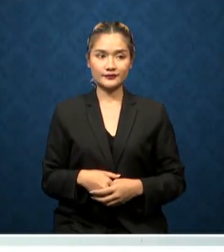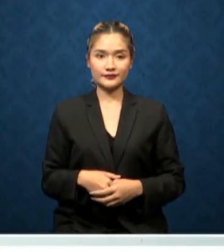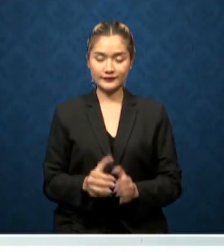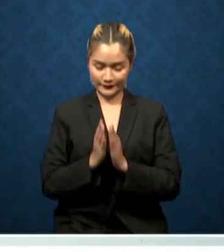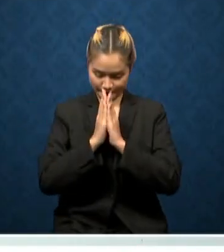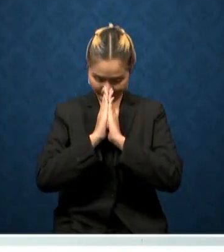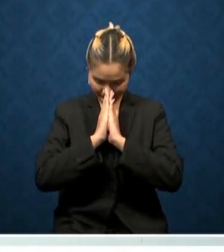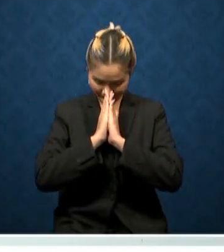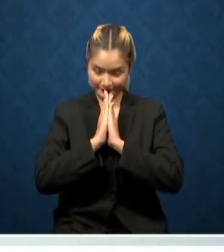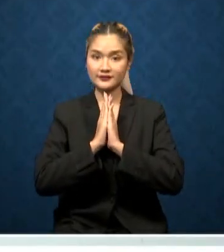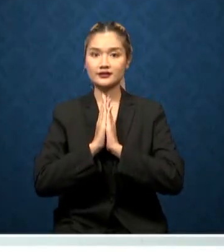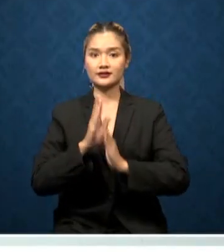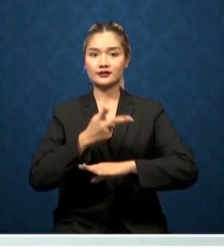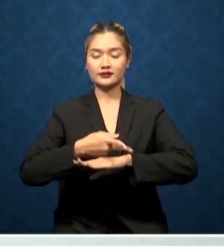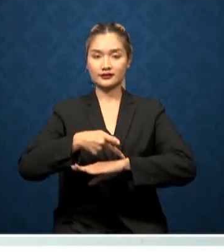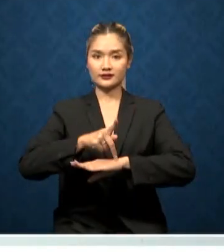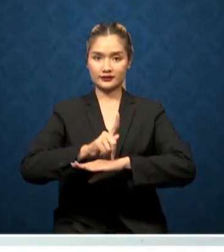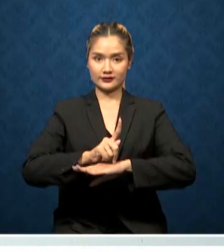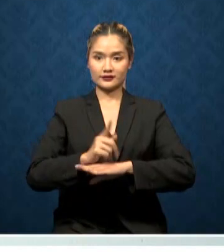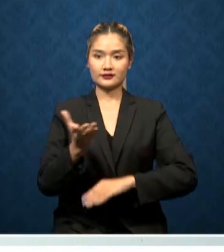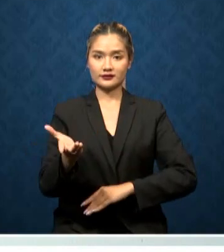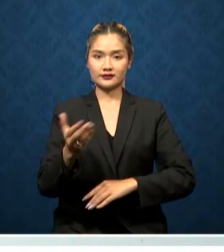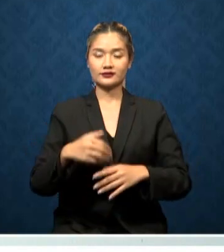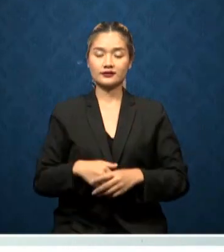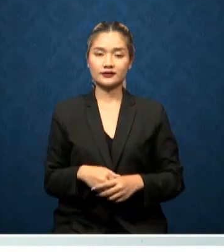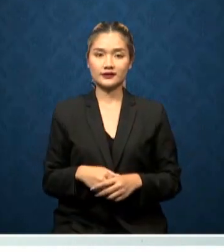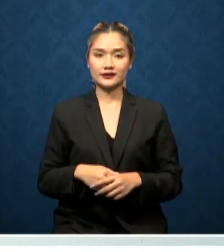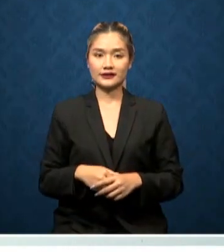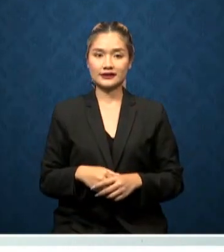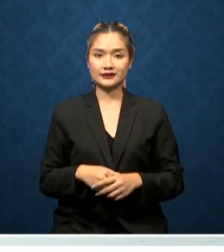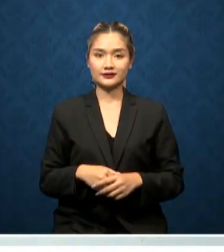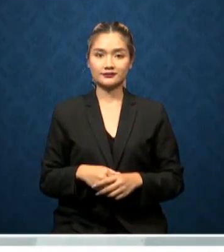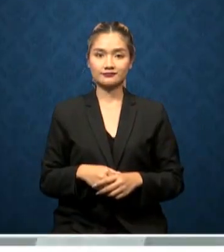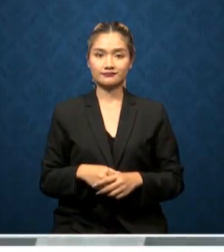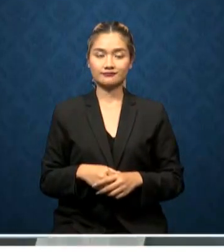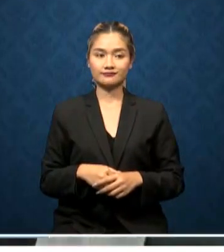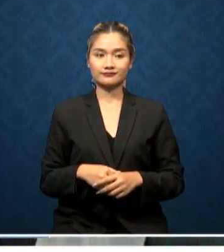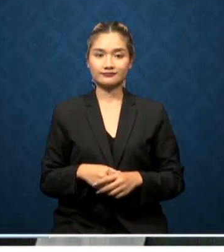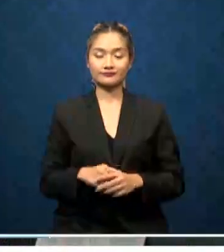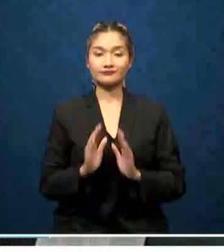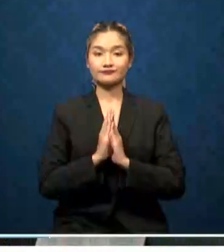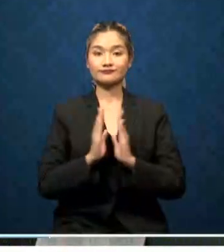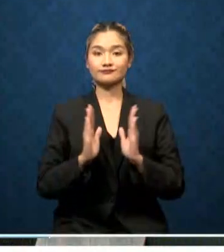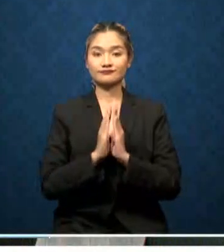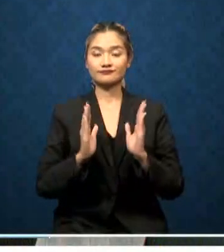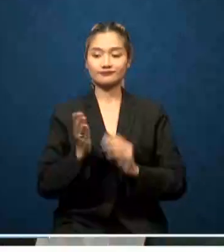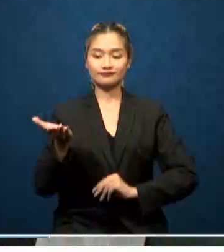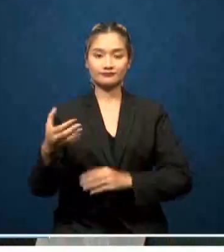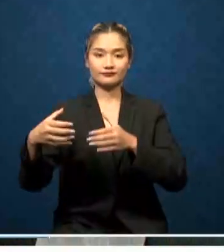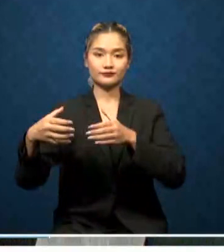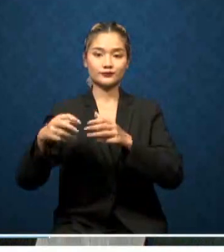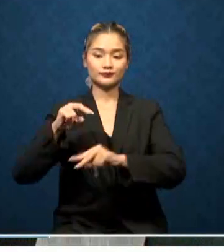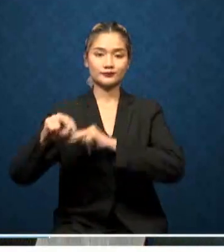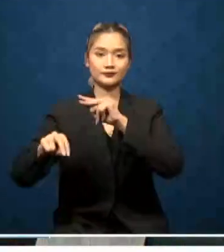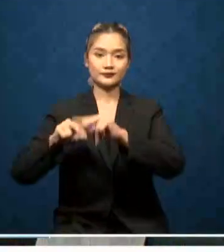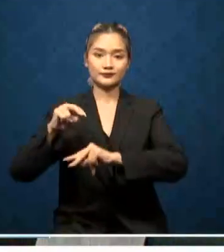กลับเรียนท่านประธานวุฒิสภาที่เคารพครับและขอขอบคุณนะครับท่านผู้ตรวจการแผ่นดินเป็นอย่างยิ่